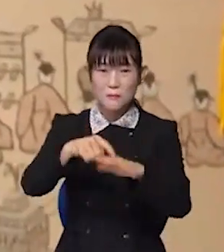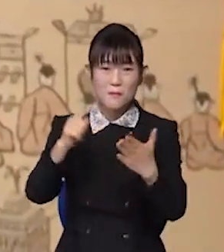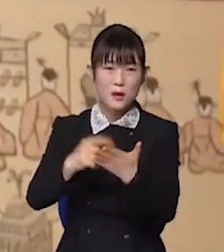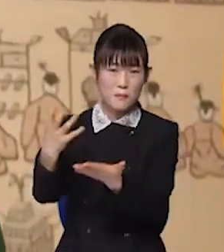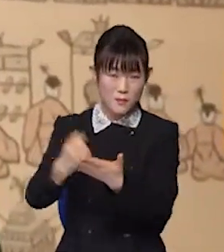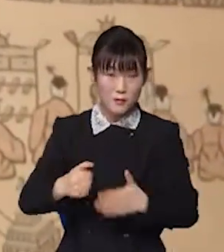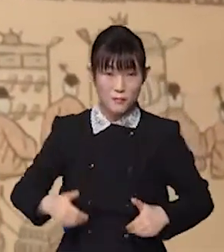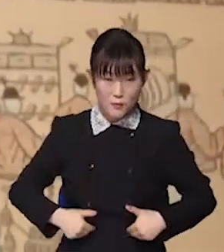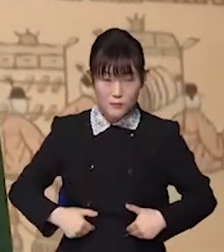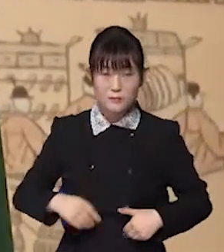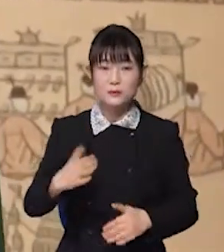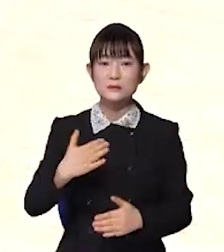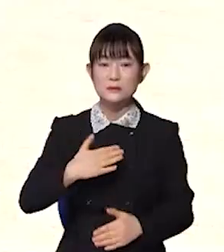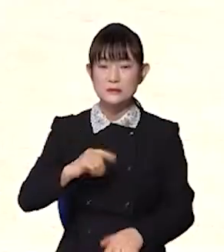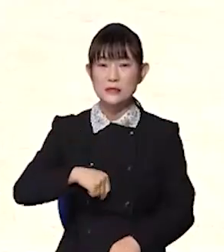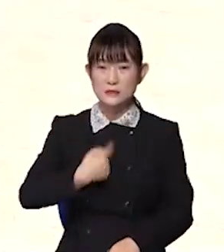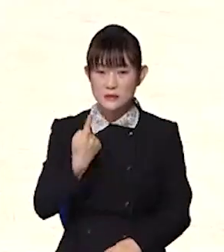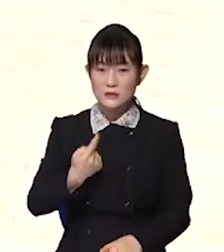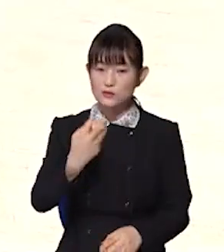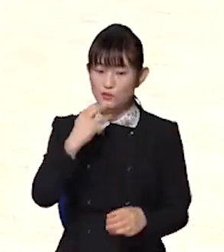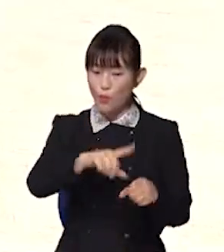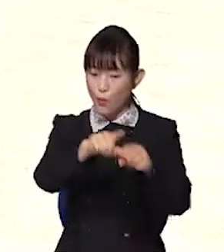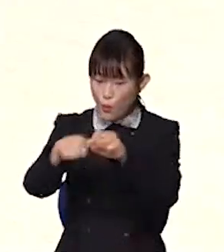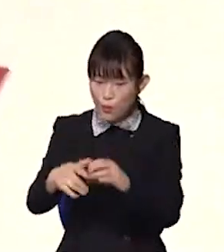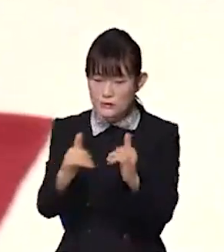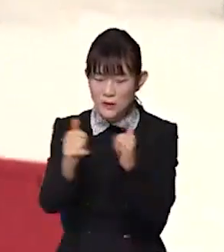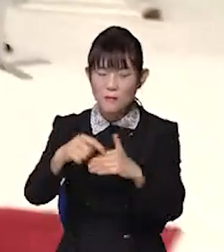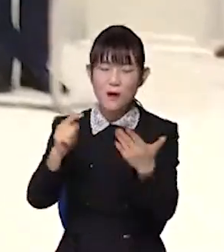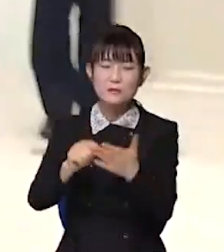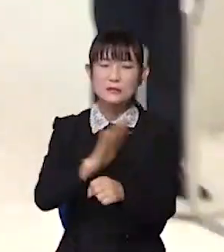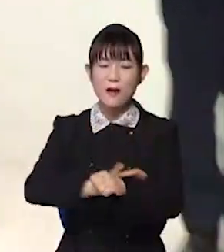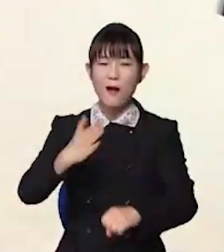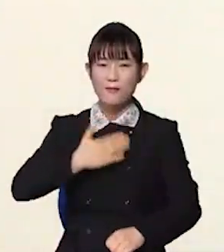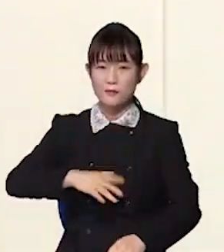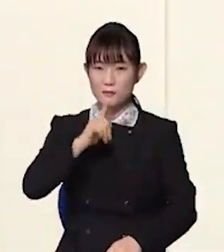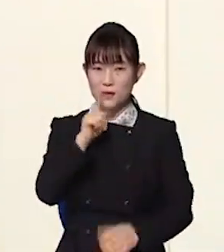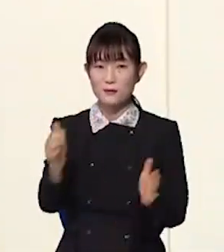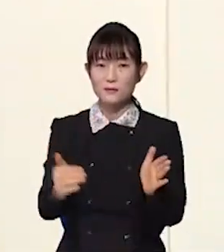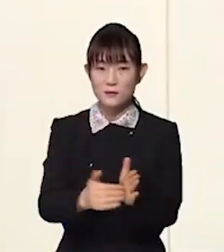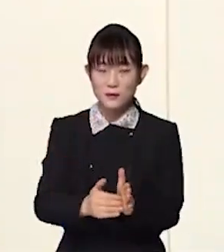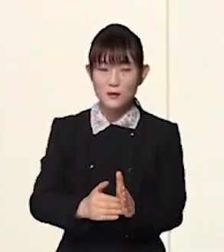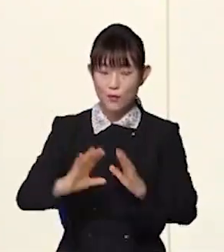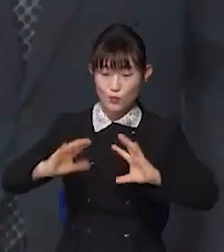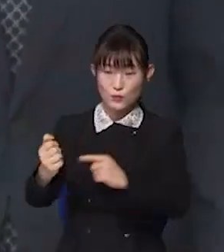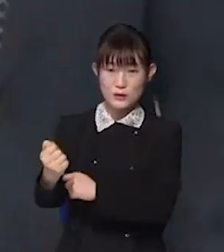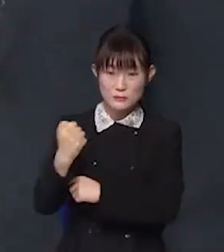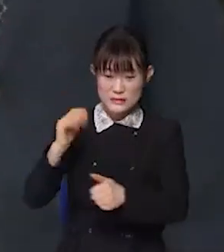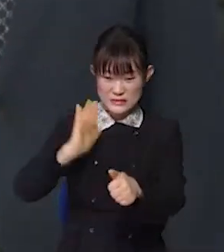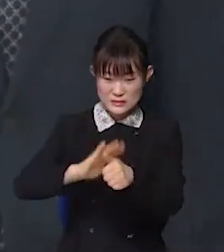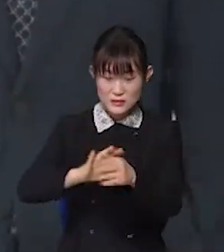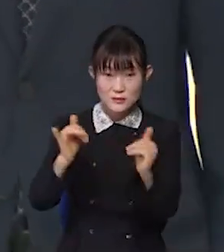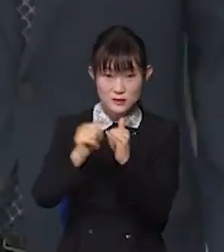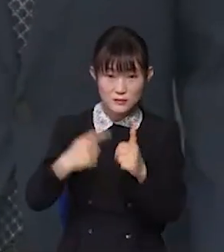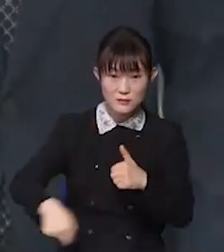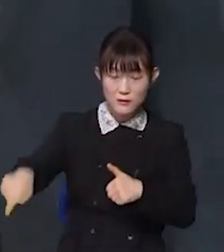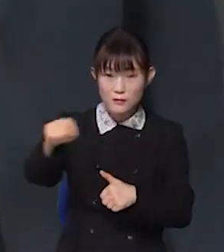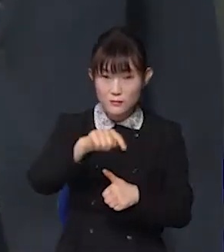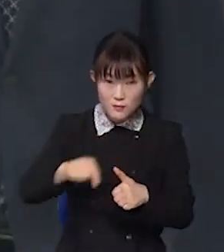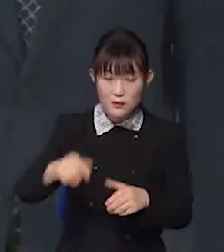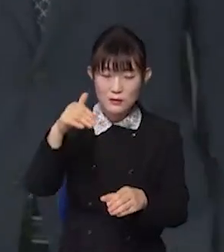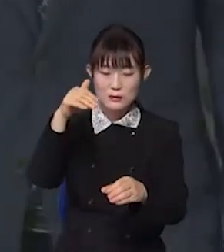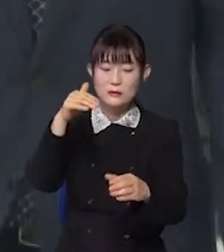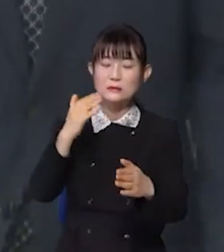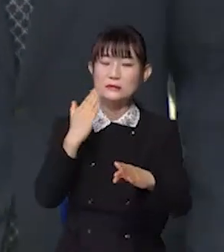한다며 자신은 수도권 정서를 가장 잘 안다고 강조했습니다. 국민의힘 지지자를 대상으로 한 차기